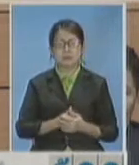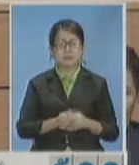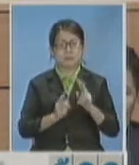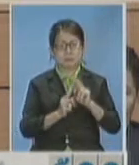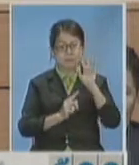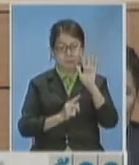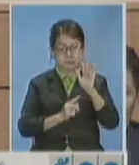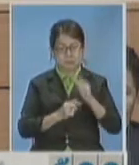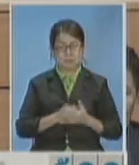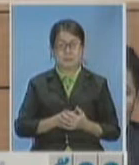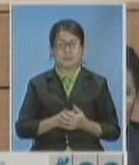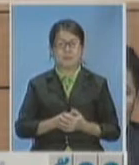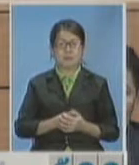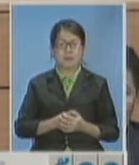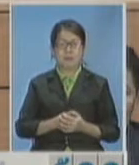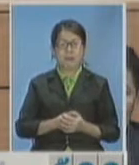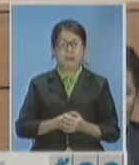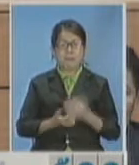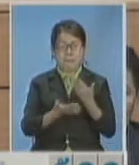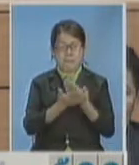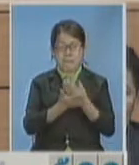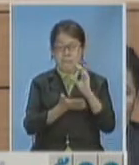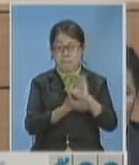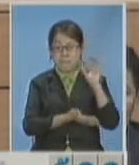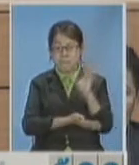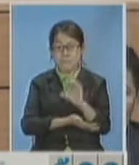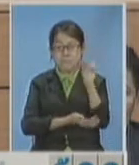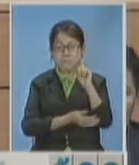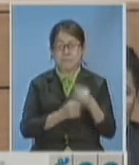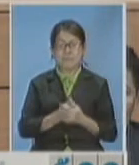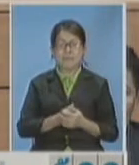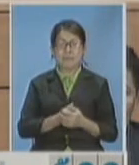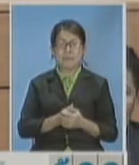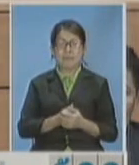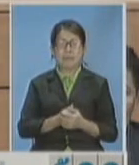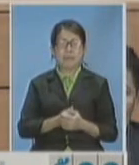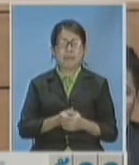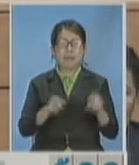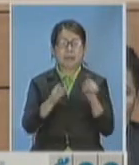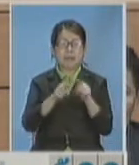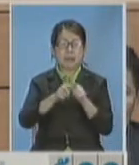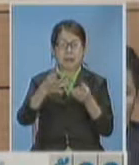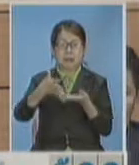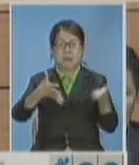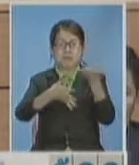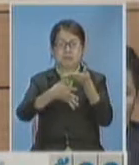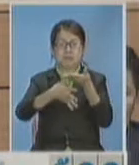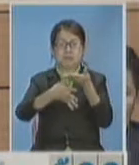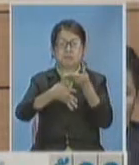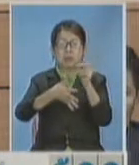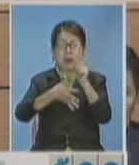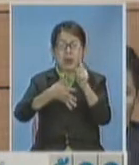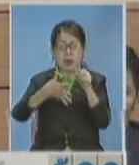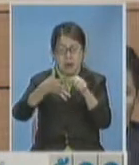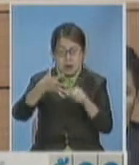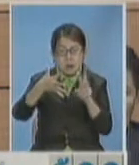ประการที่5เป็นการจัดงบประมาณแบบที่จัดอยู่บนชั้น5เปิดช่องให้มีการทุ